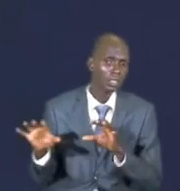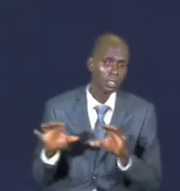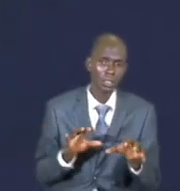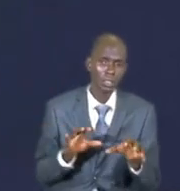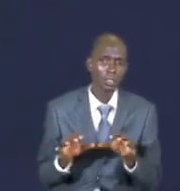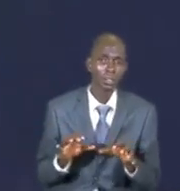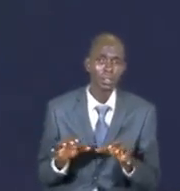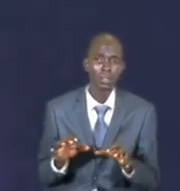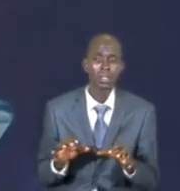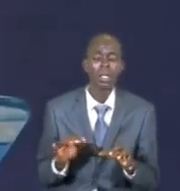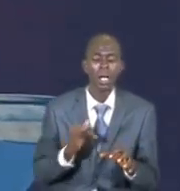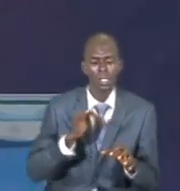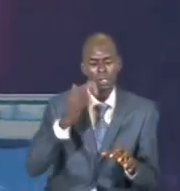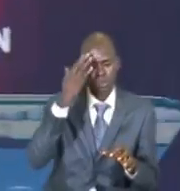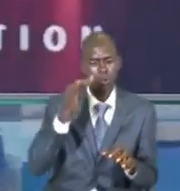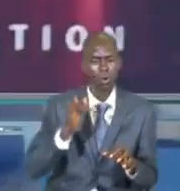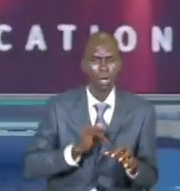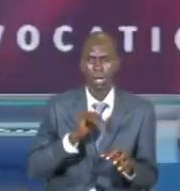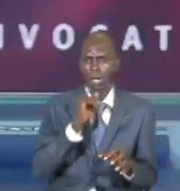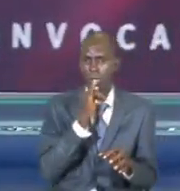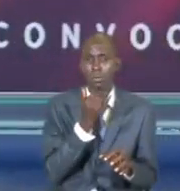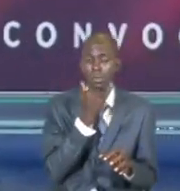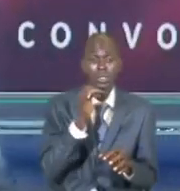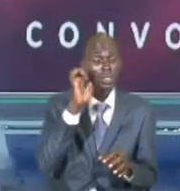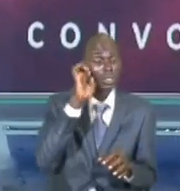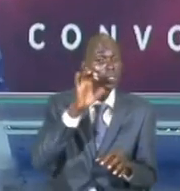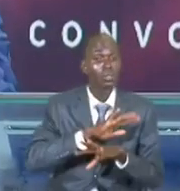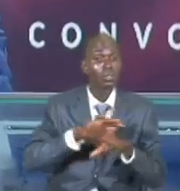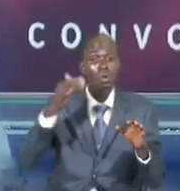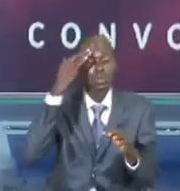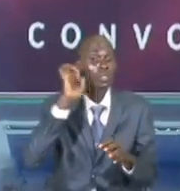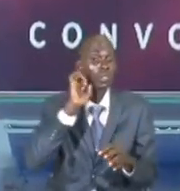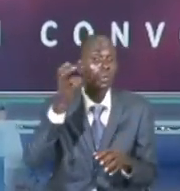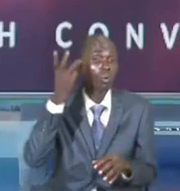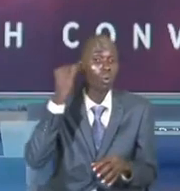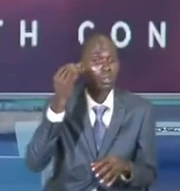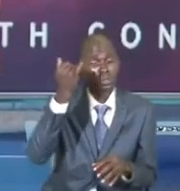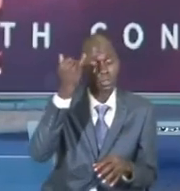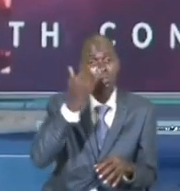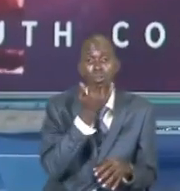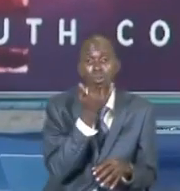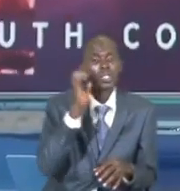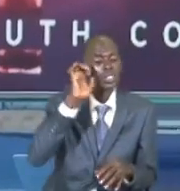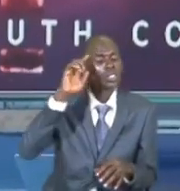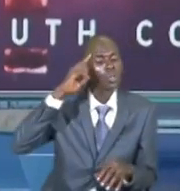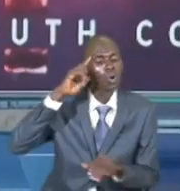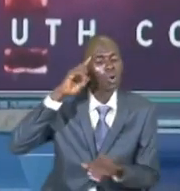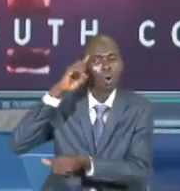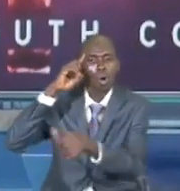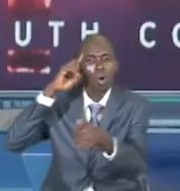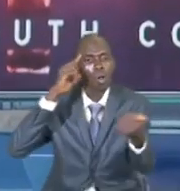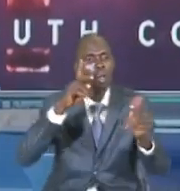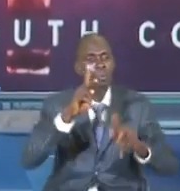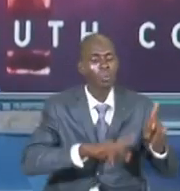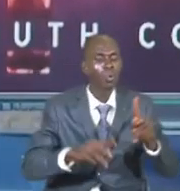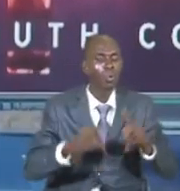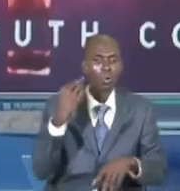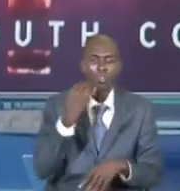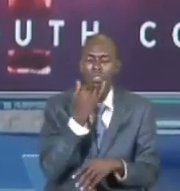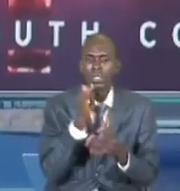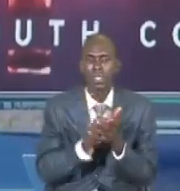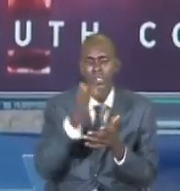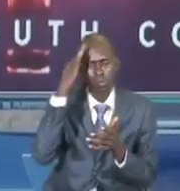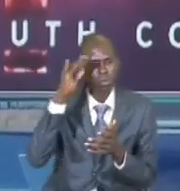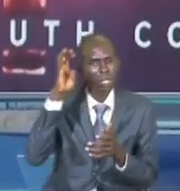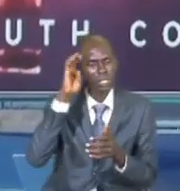ha bụ ndị na-ehi ụzọ. Ọ maa na ya nwa bụ onye na-ehi ụzọ, o chee na ndị ọzọ na-ehi ụzọ. O wee na-achụ ha, na-akpagbu ha. O wee sị, ugbu